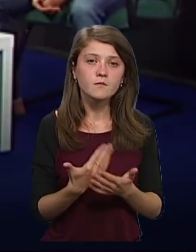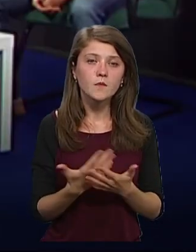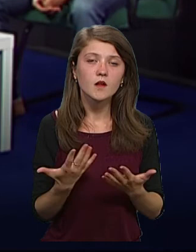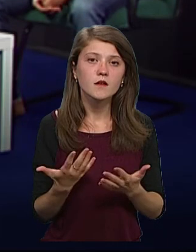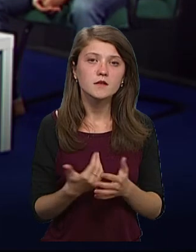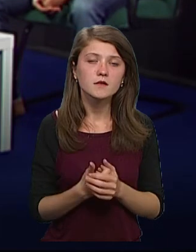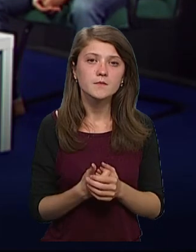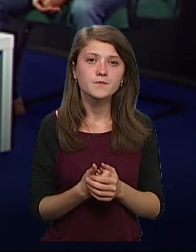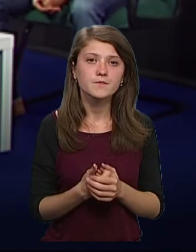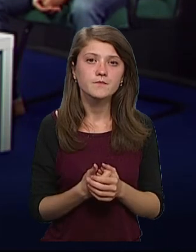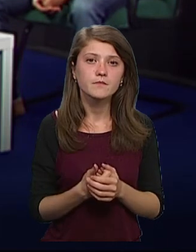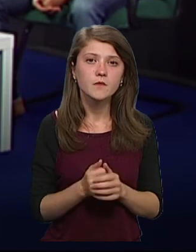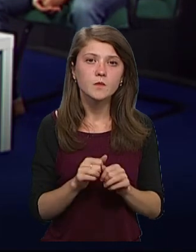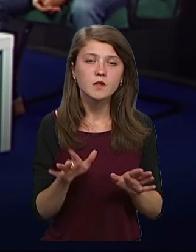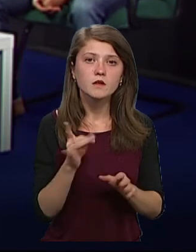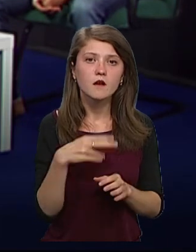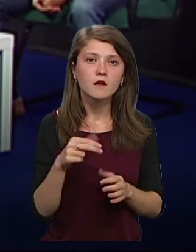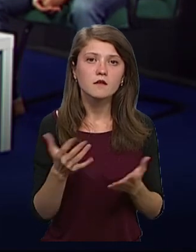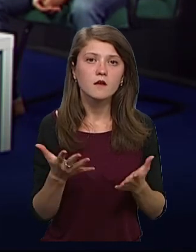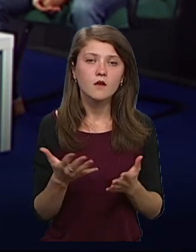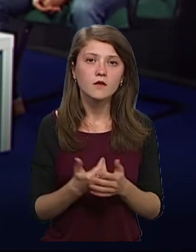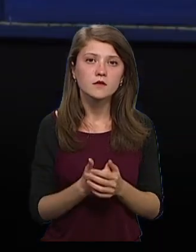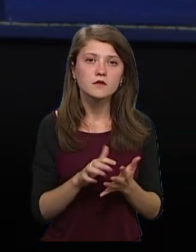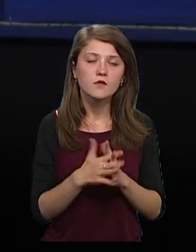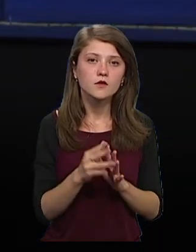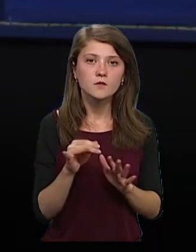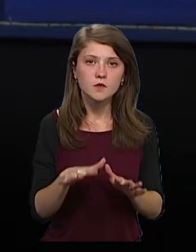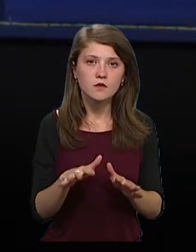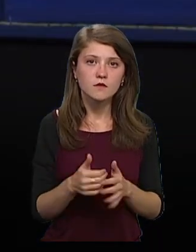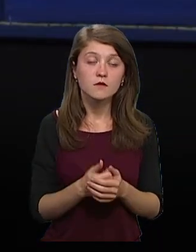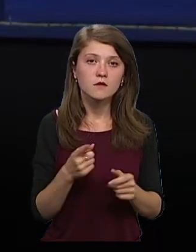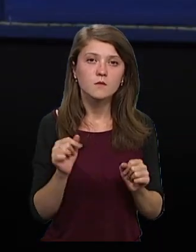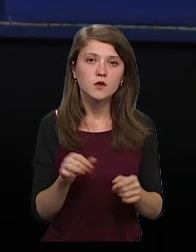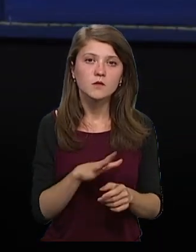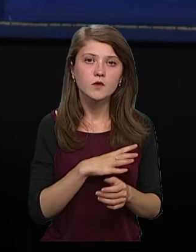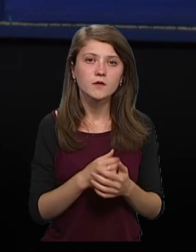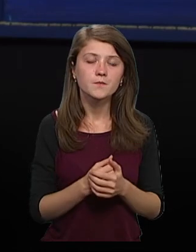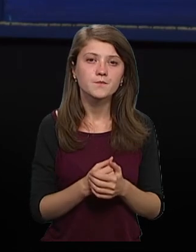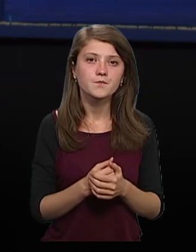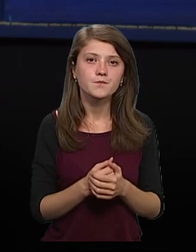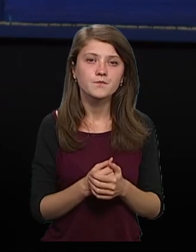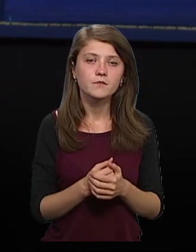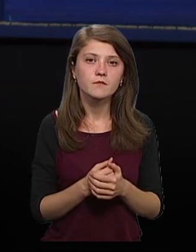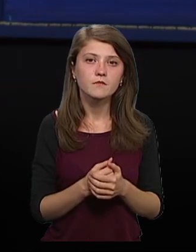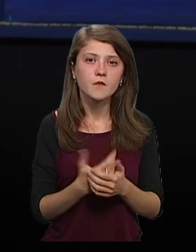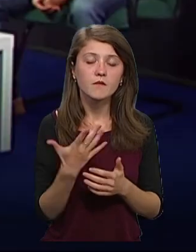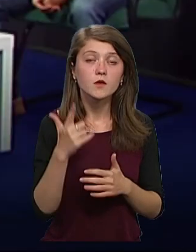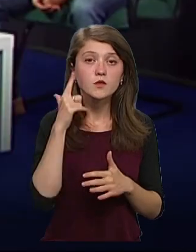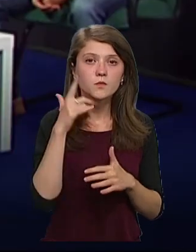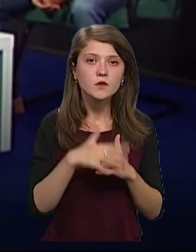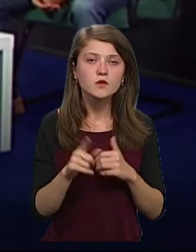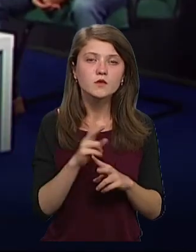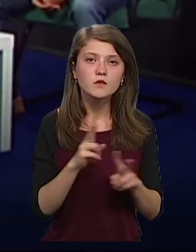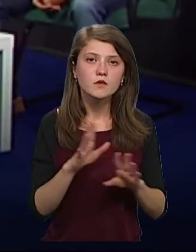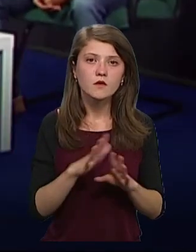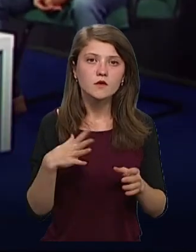розпущена рада певної якоїсь сільської чи міської, от там може бути. Тепер це зрозуміло, дивіться, так. Ні. Але ви розумієте, що ніхто